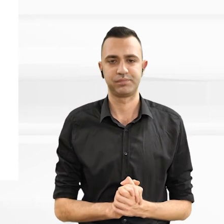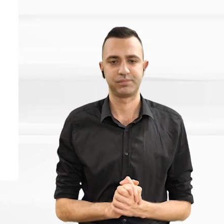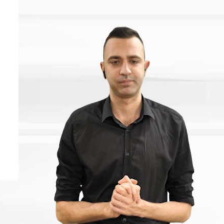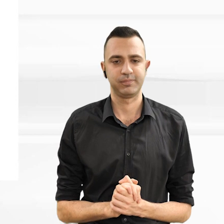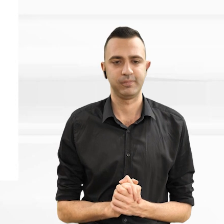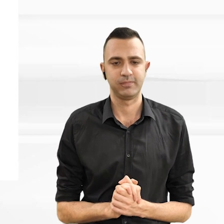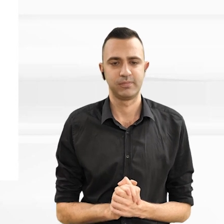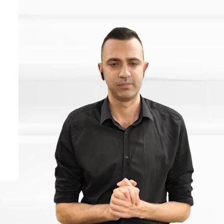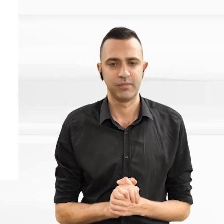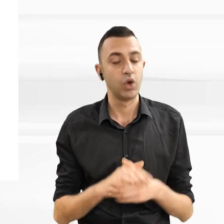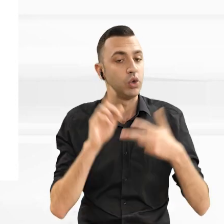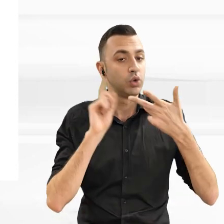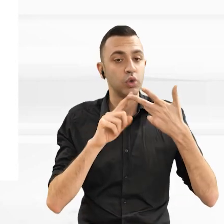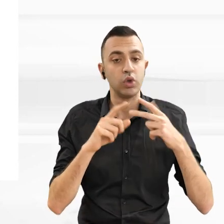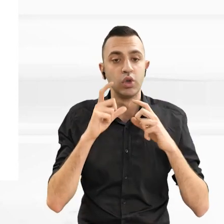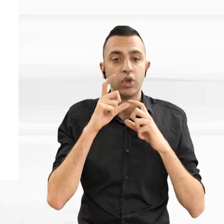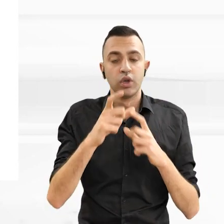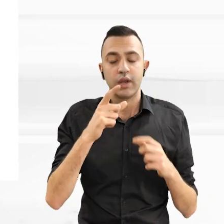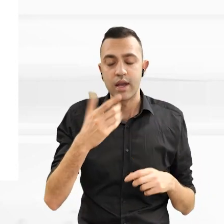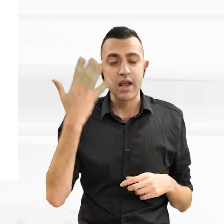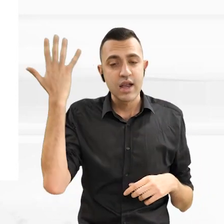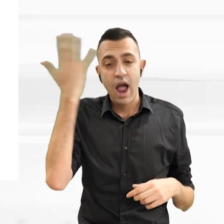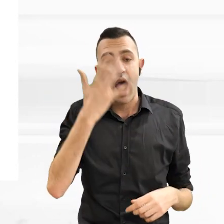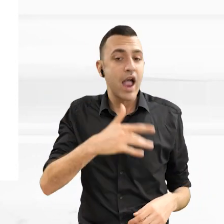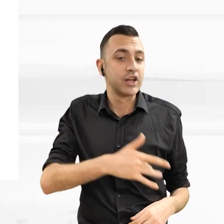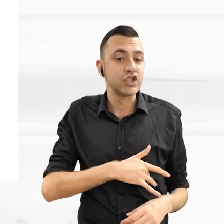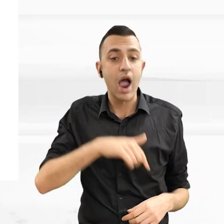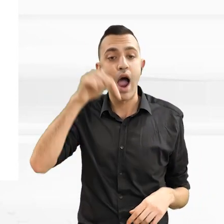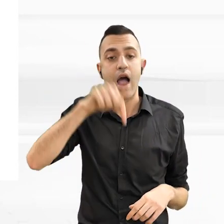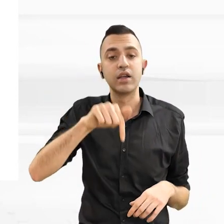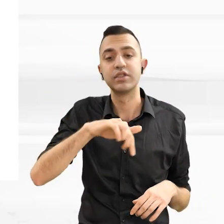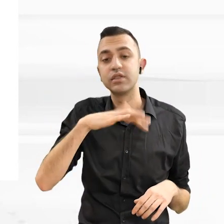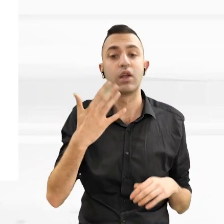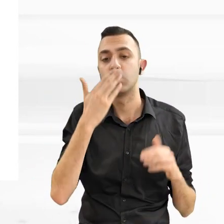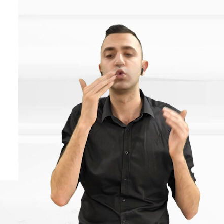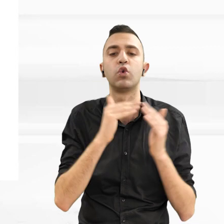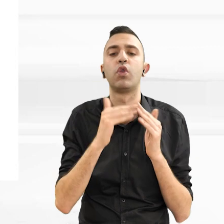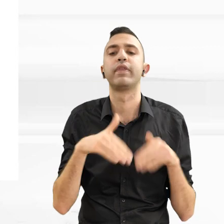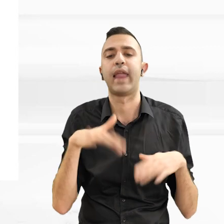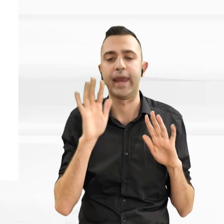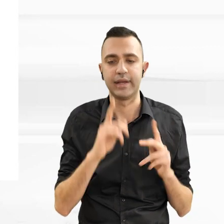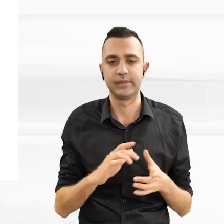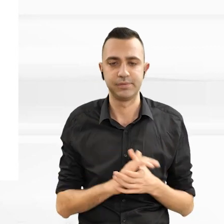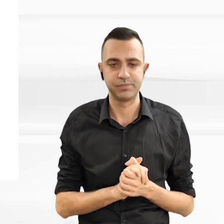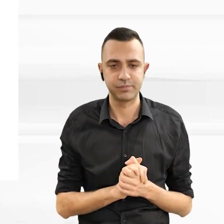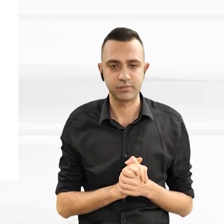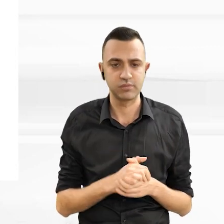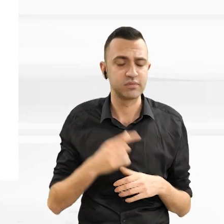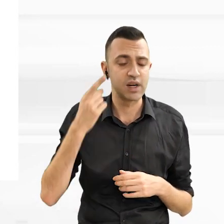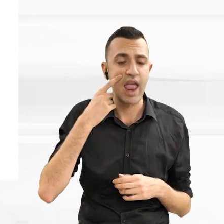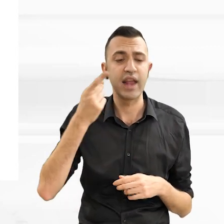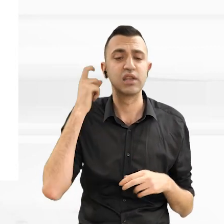3. soruya bakalım bu parçada karaciğerle ilgili aşağıdakilerden hangisi değinilmemiştir bir